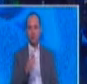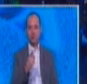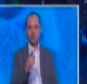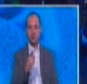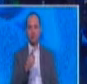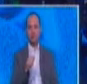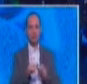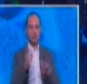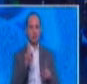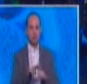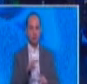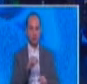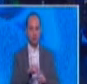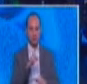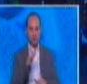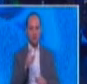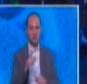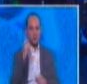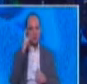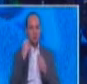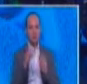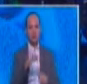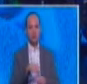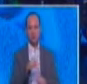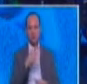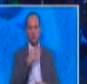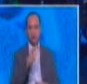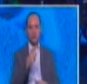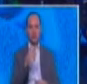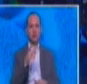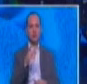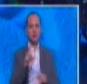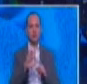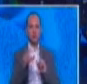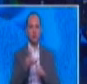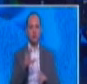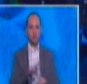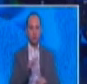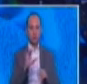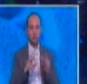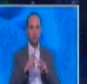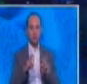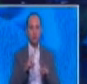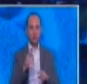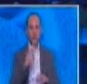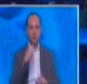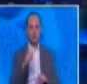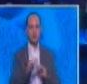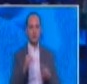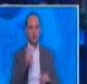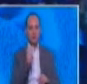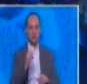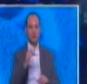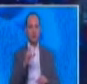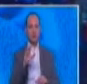Sayın Sönmez. Yayınımıza katkılarınızdan, verdiğiniz bilgilerden ötürü doçent doktor Özlem Sönmez yayın konuğumuzdu.